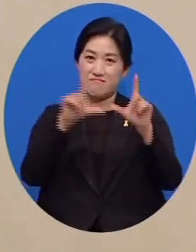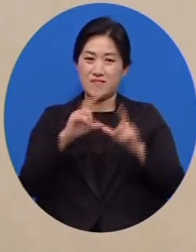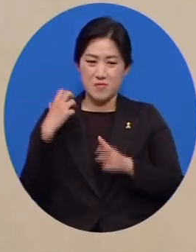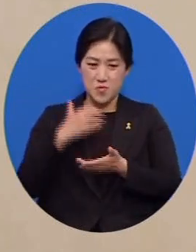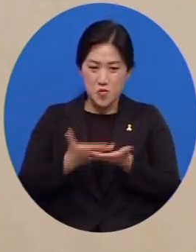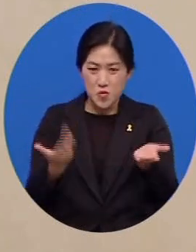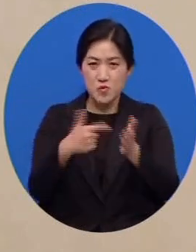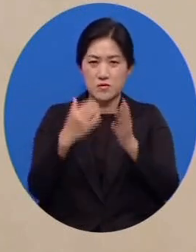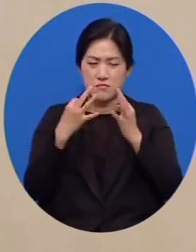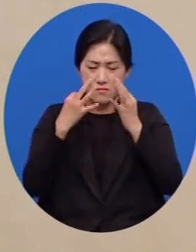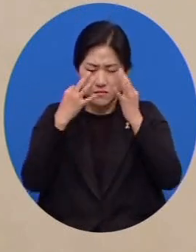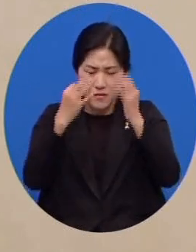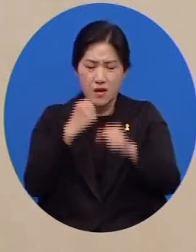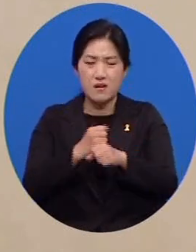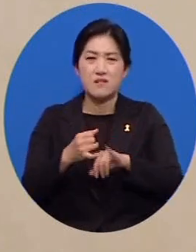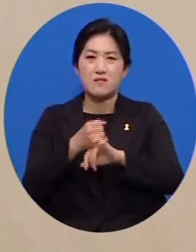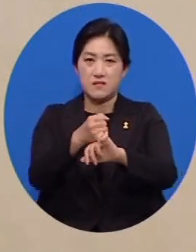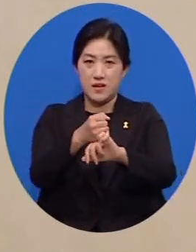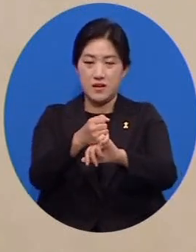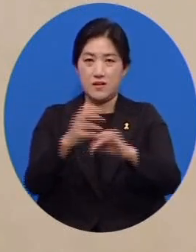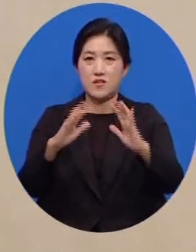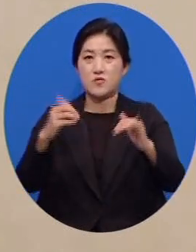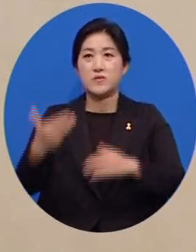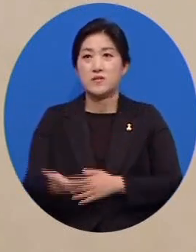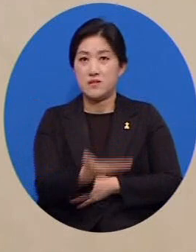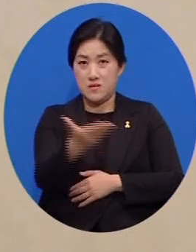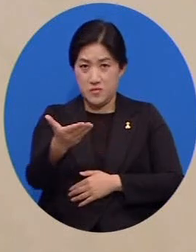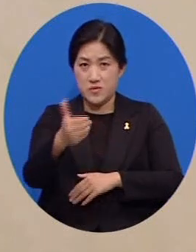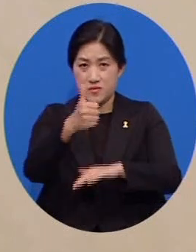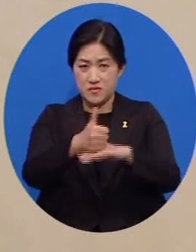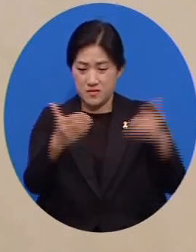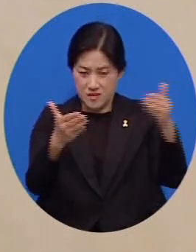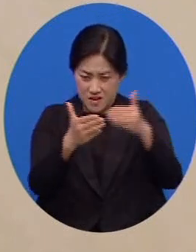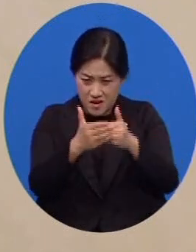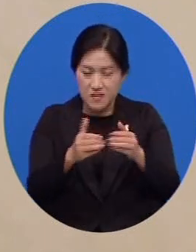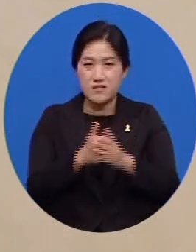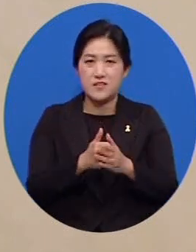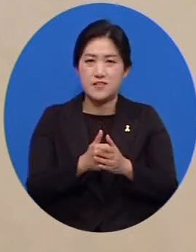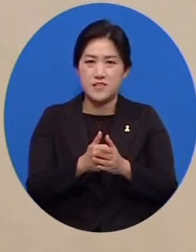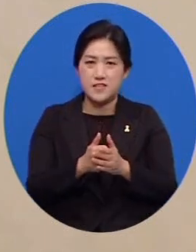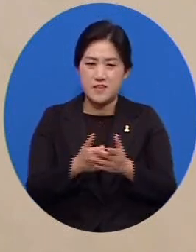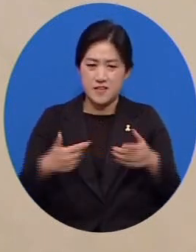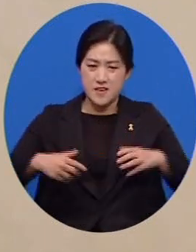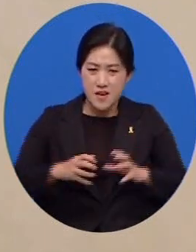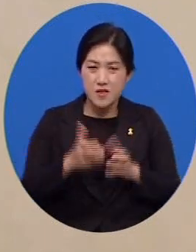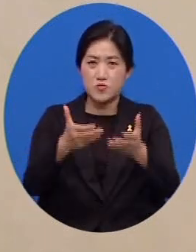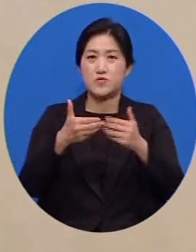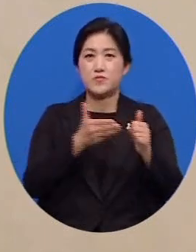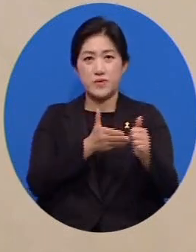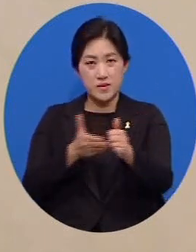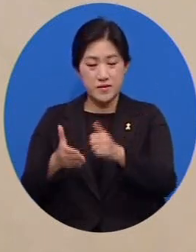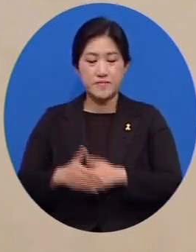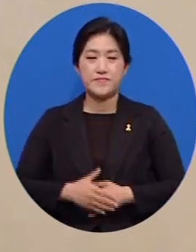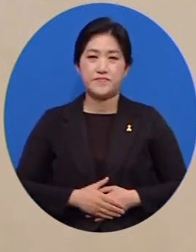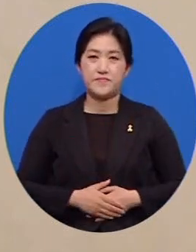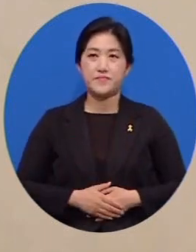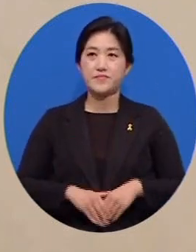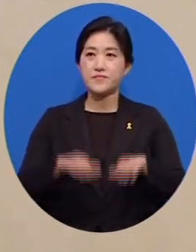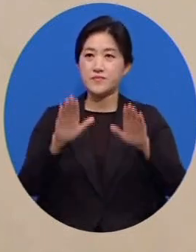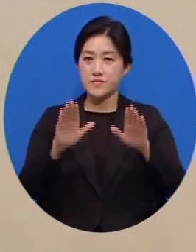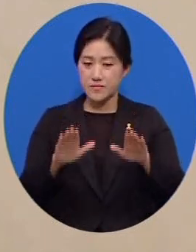다하겠습니다. 국민 여러분께서도 끝까지 함께 해주시기 바랍니다.